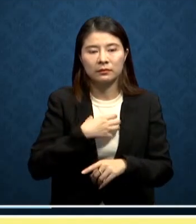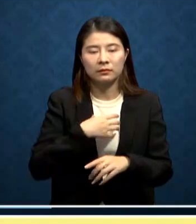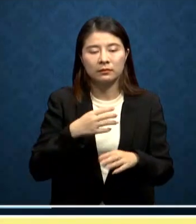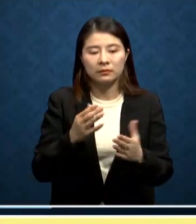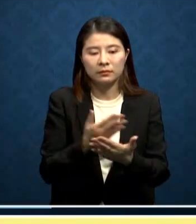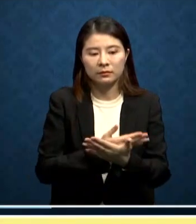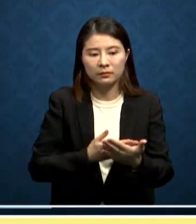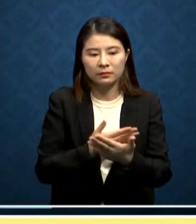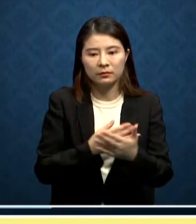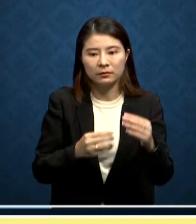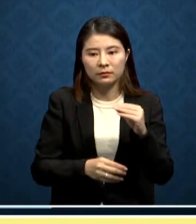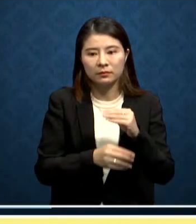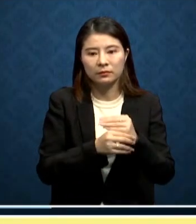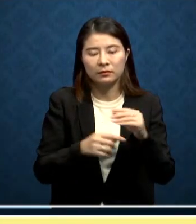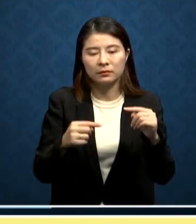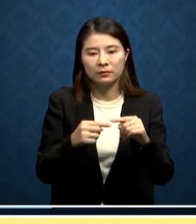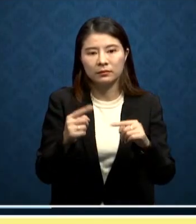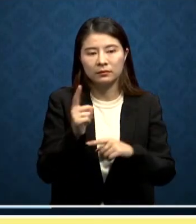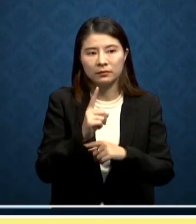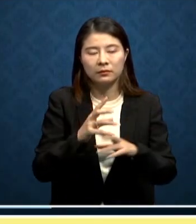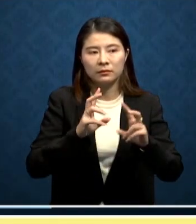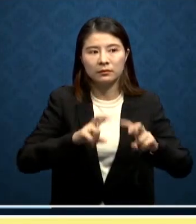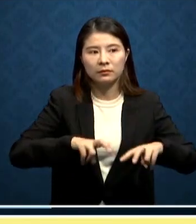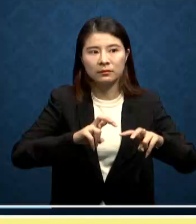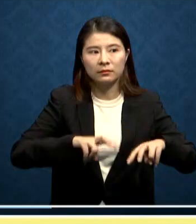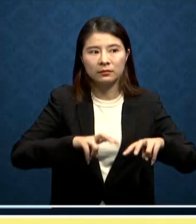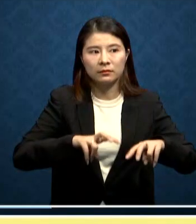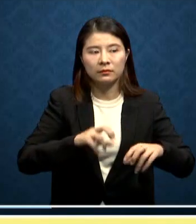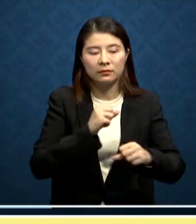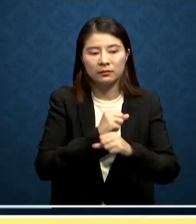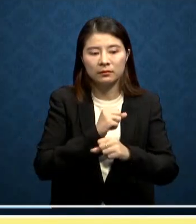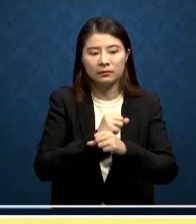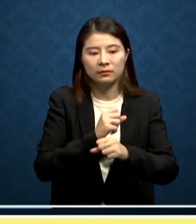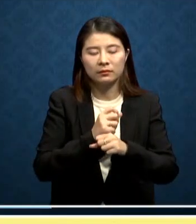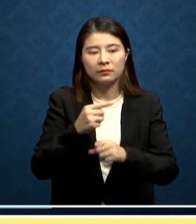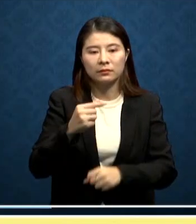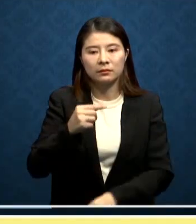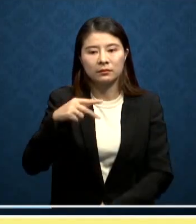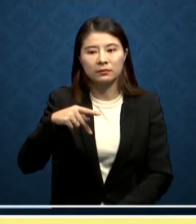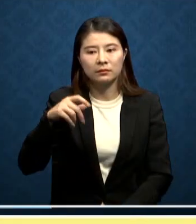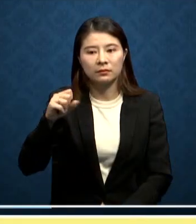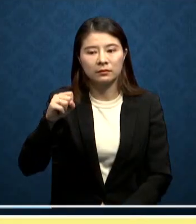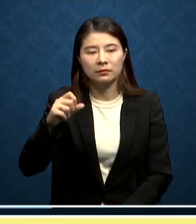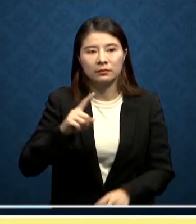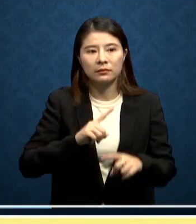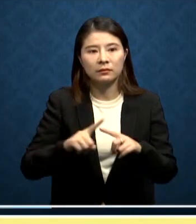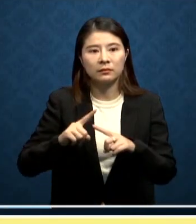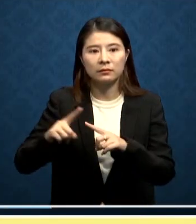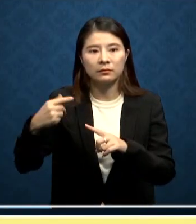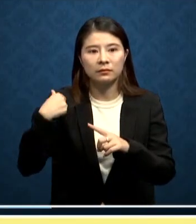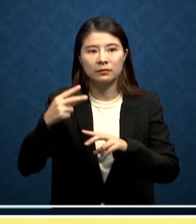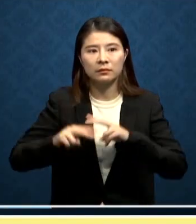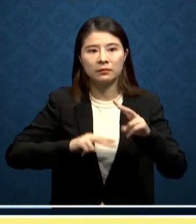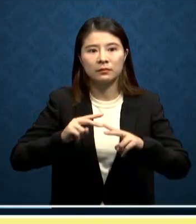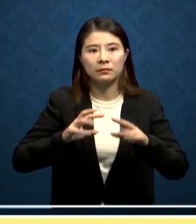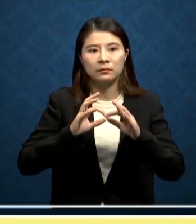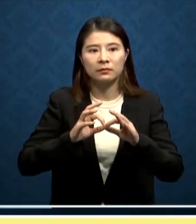พิจารณาเพิ่มในเรื่องของงานวิจัยนะการใช้ GPSมาควบคุมเรื่อง